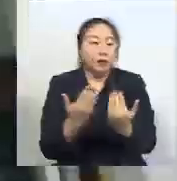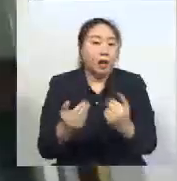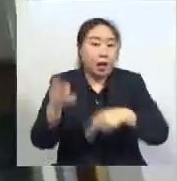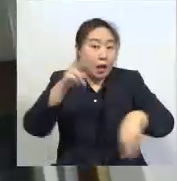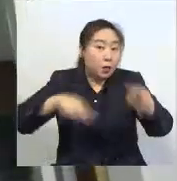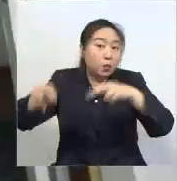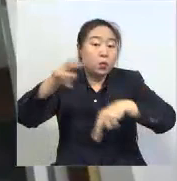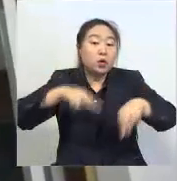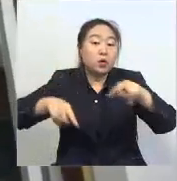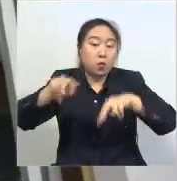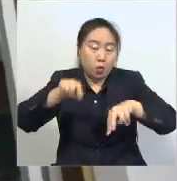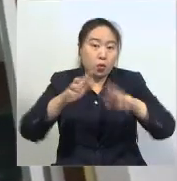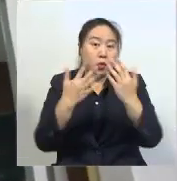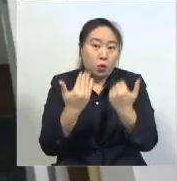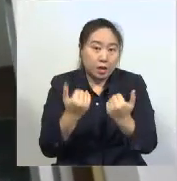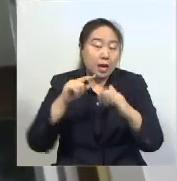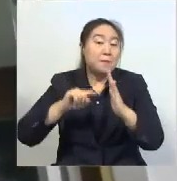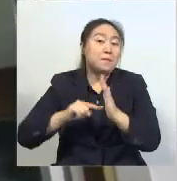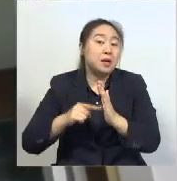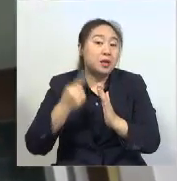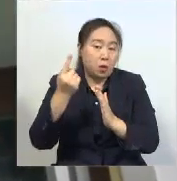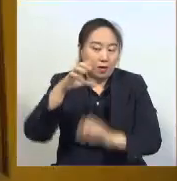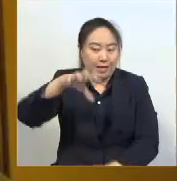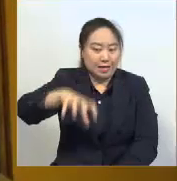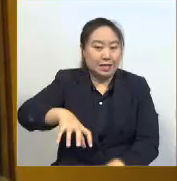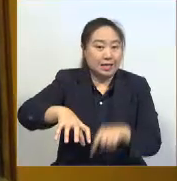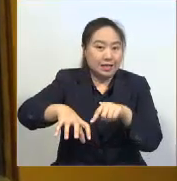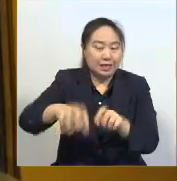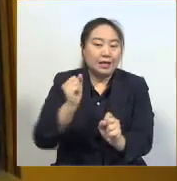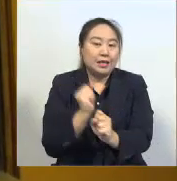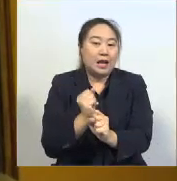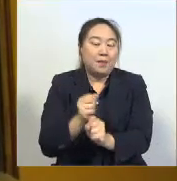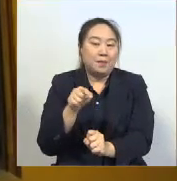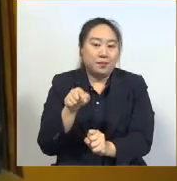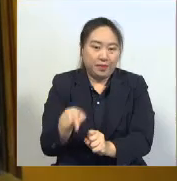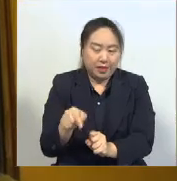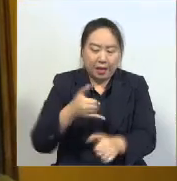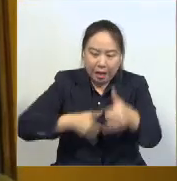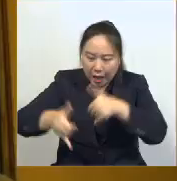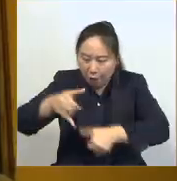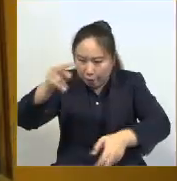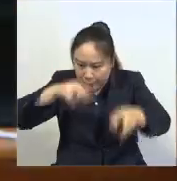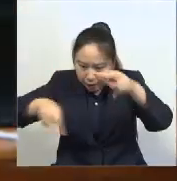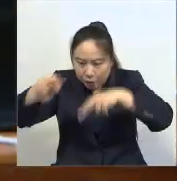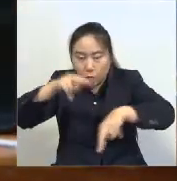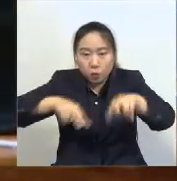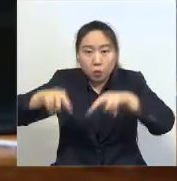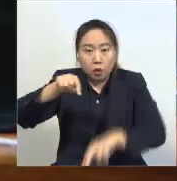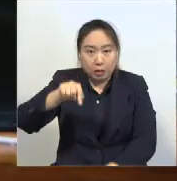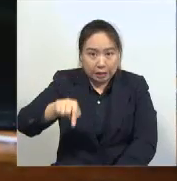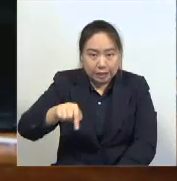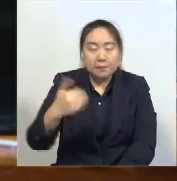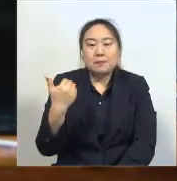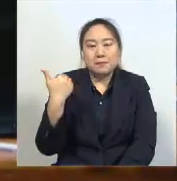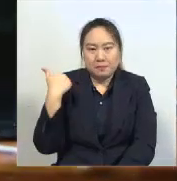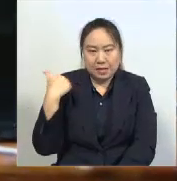ในเบื้องต้นของเจ้าหน้าที่ก็พบว่าพื้นที่ที่มีการประกอบกิจการเขาสนฟาร์มที่เข้าไปตรวจค้นตามหมายศาลพบว่